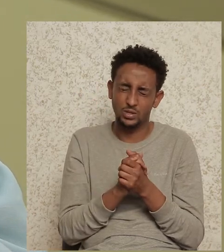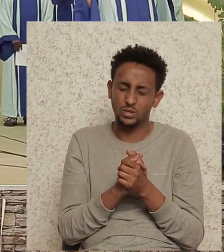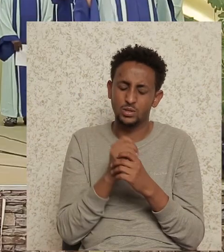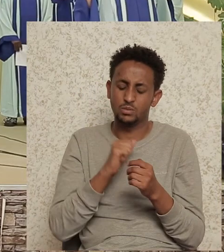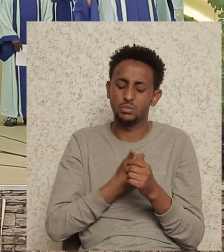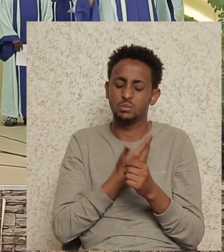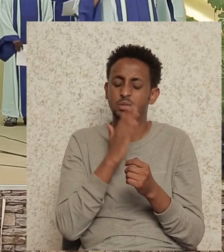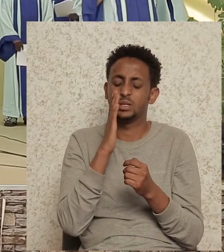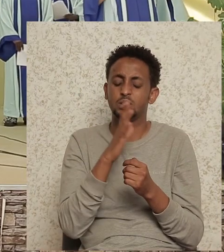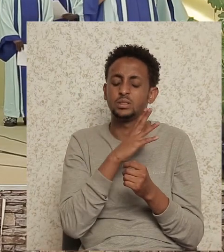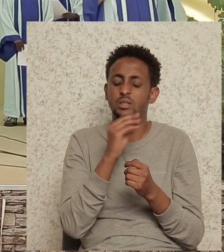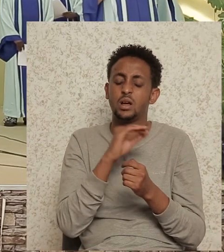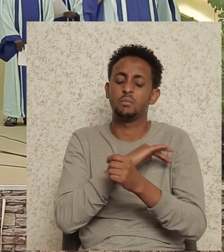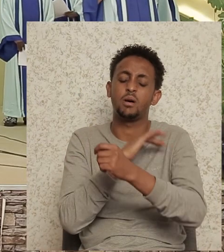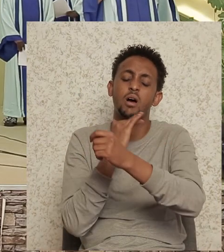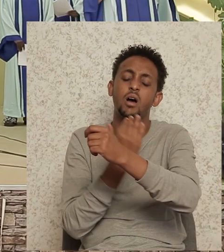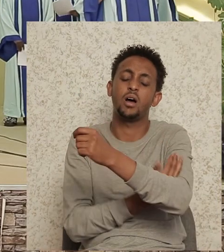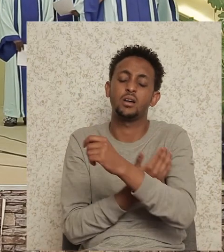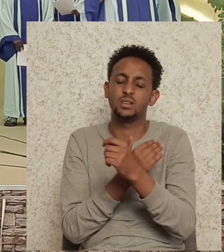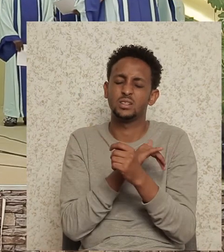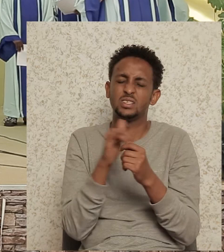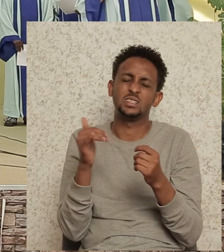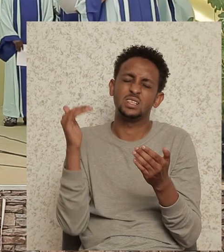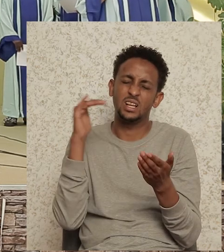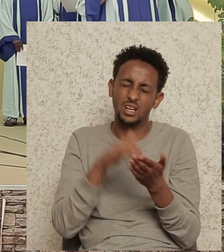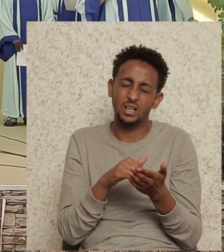እግዚአብሔር ሆይ በምሕረትና በኃይል